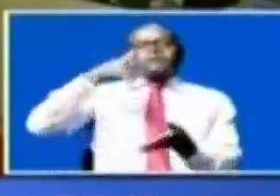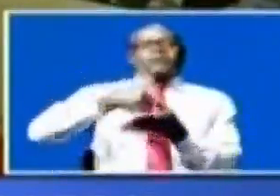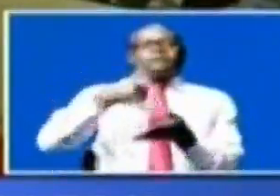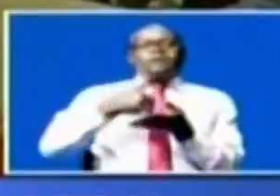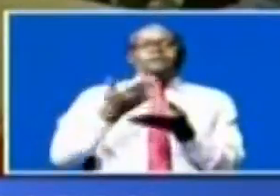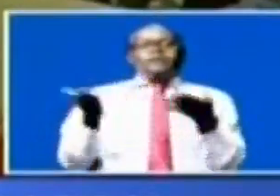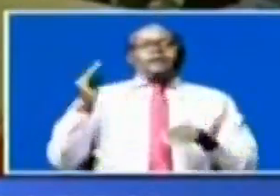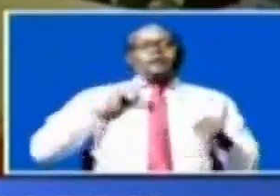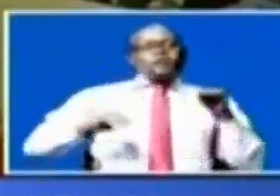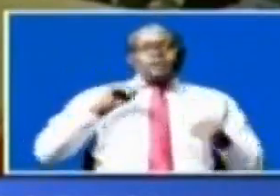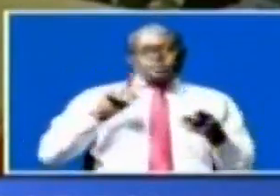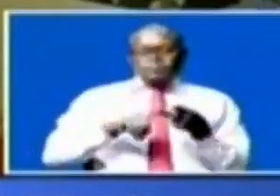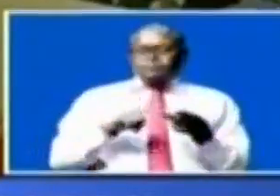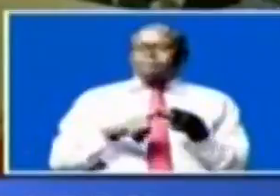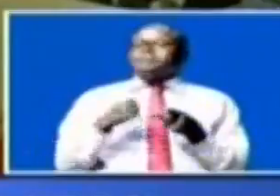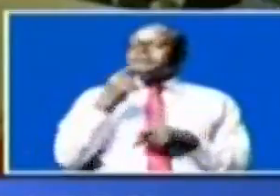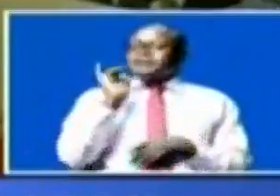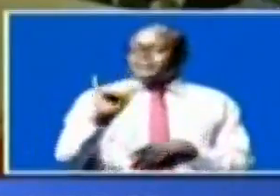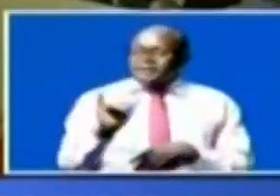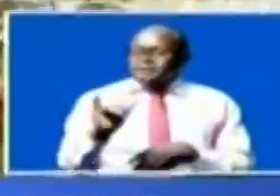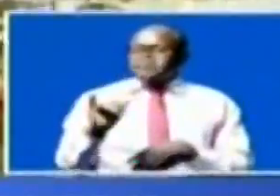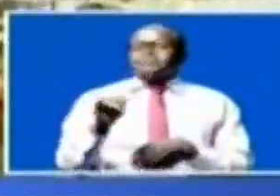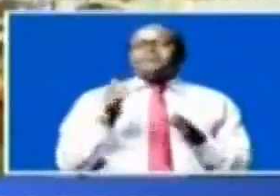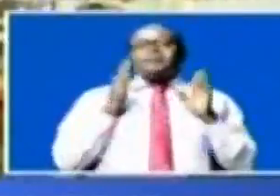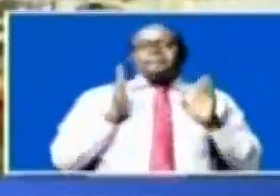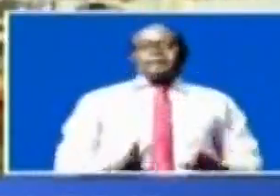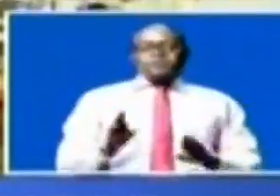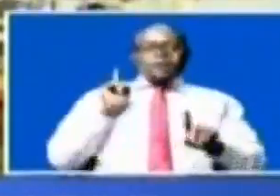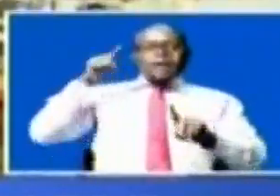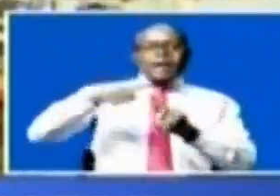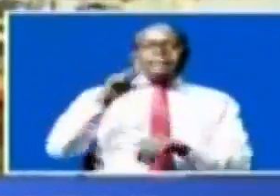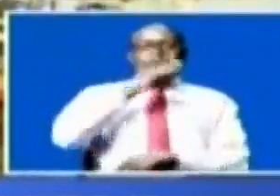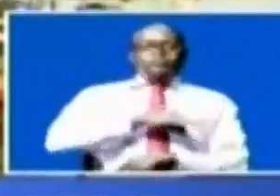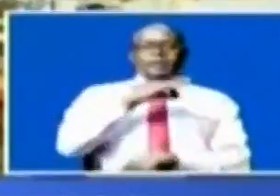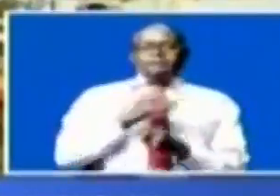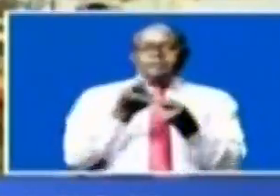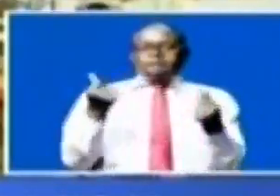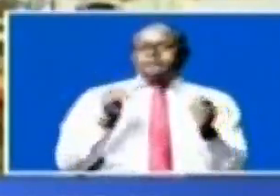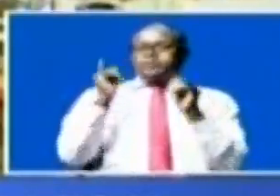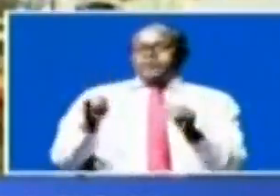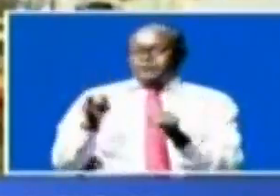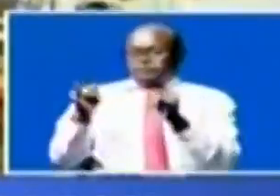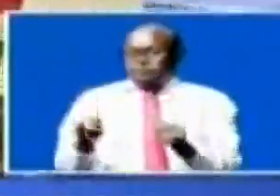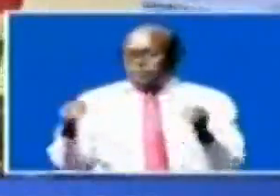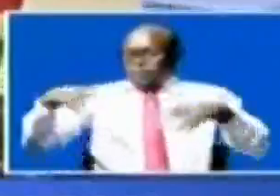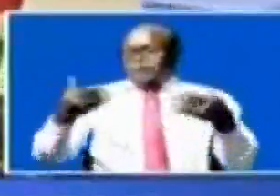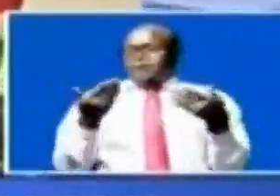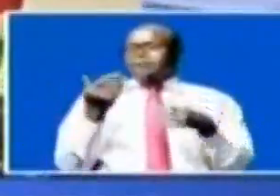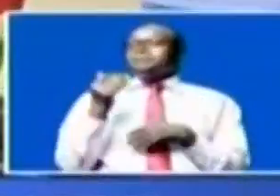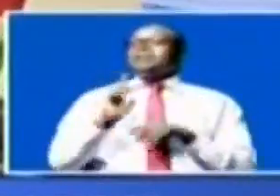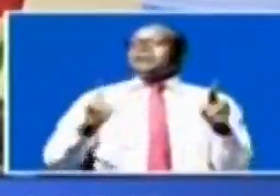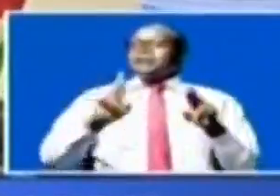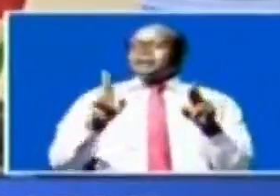wowote wa fedha, kando na kutaja madai hayo kuwa ya kibinafsi na yenye nia ya kuwafaidi watu wachache, akiweka bayana kuwa yuko